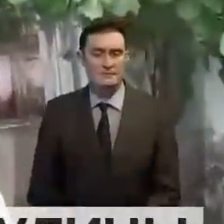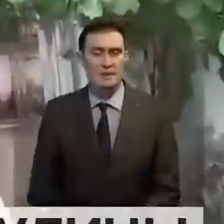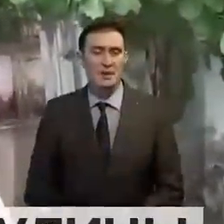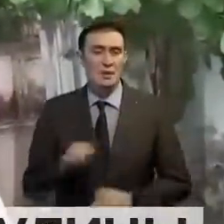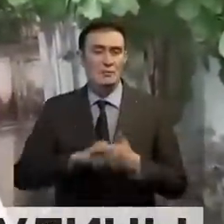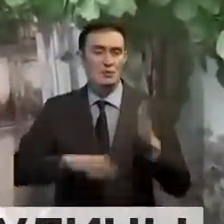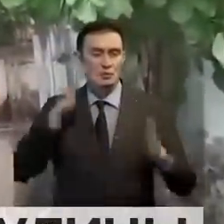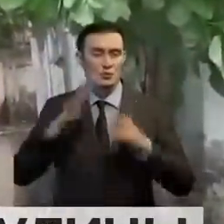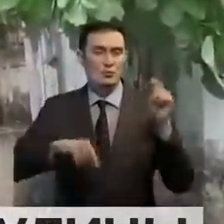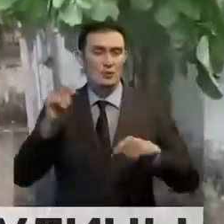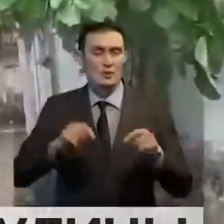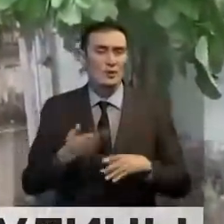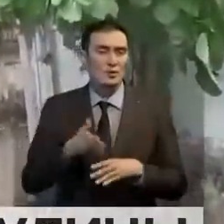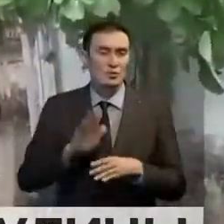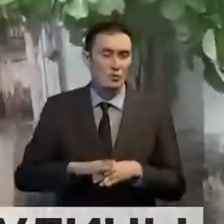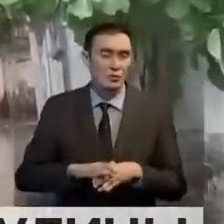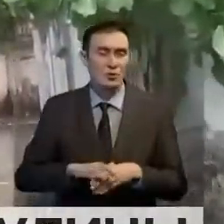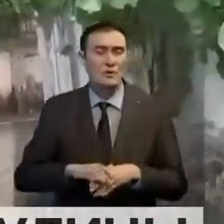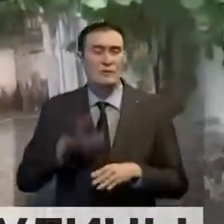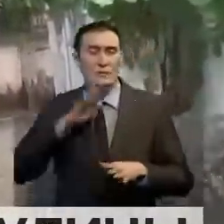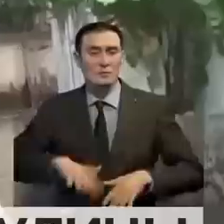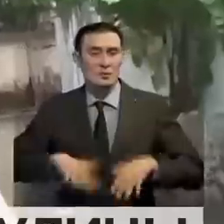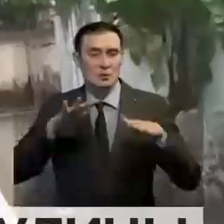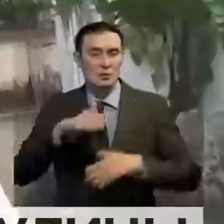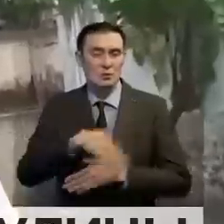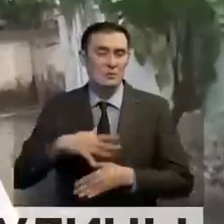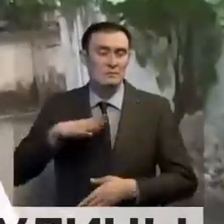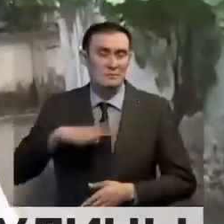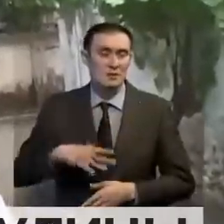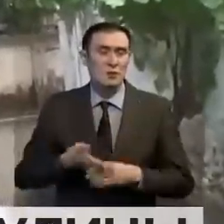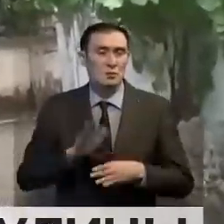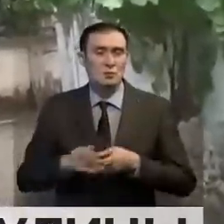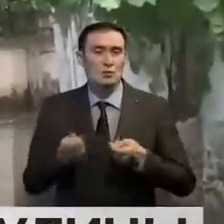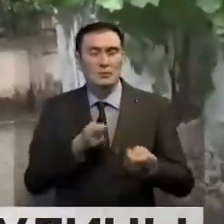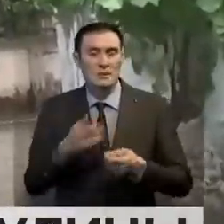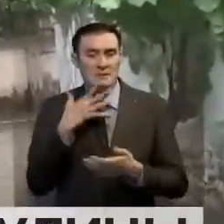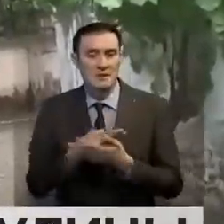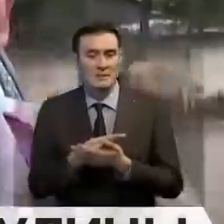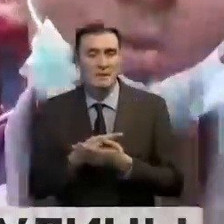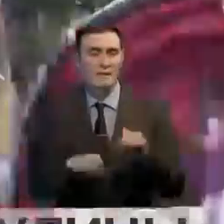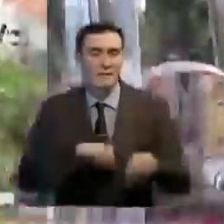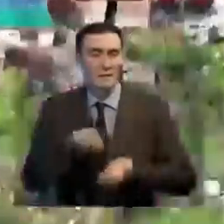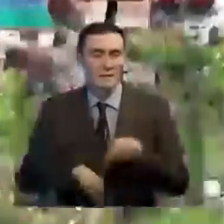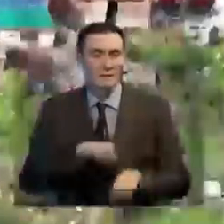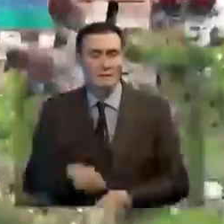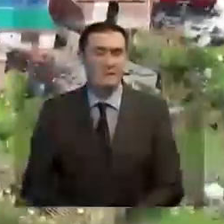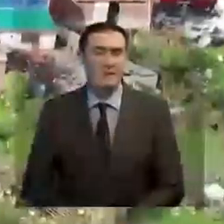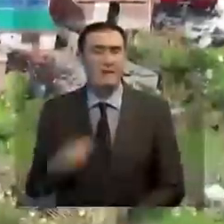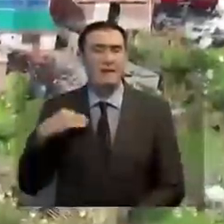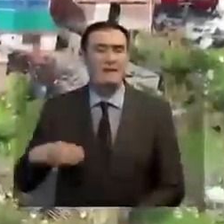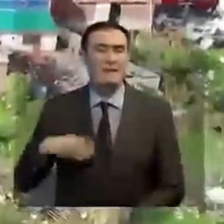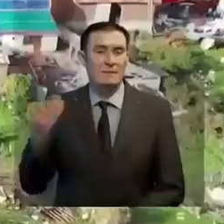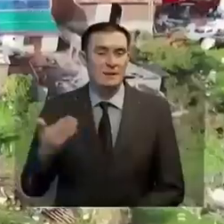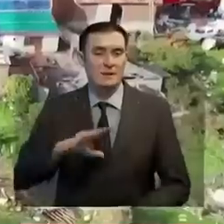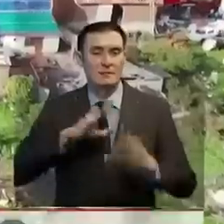Из-за шторма и дождя очень тяжело, все улицы затоплены. Поэтому нам очень трудно управлять нашими велорикшами. Во Франции